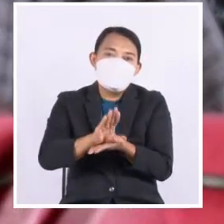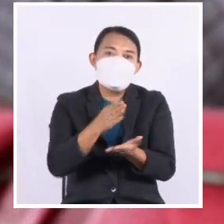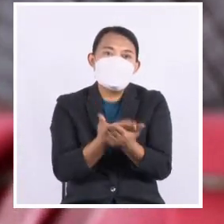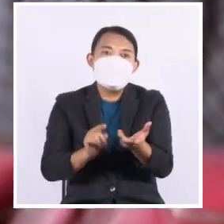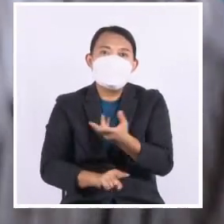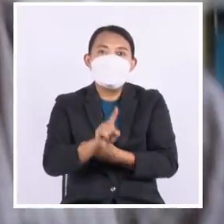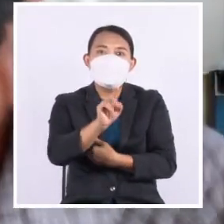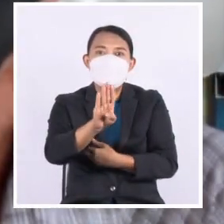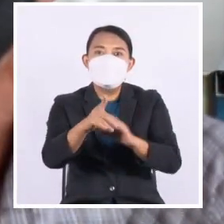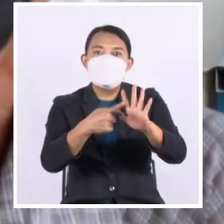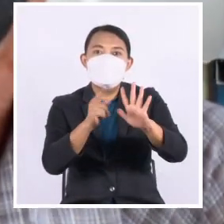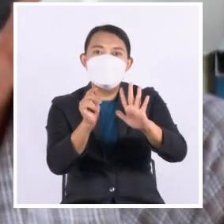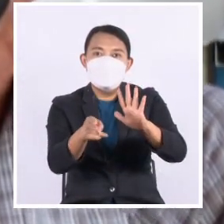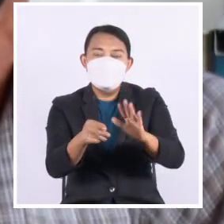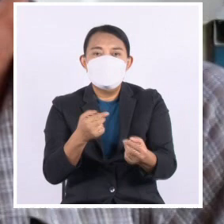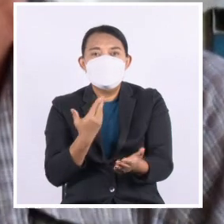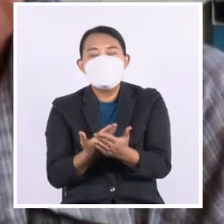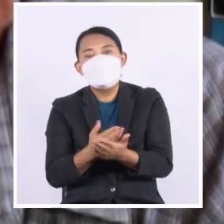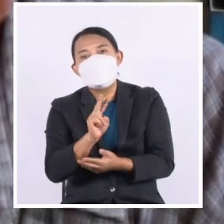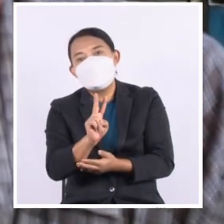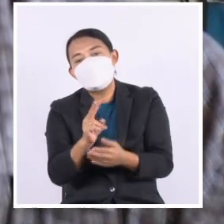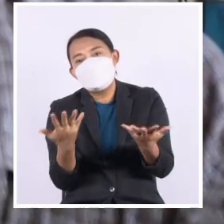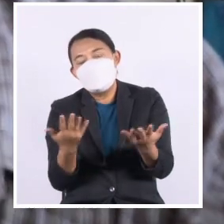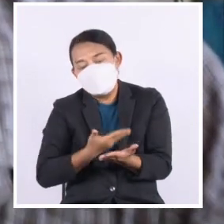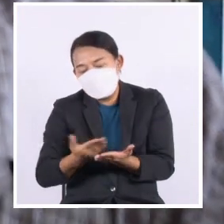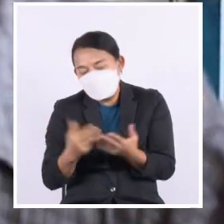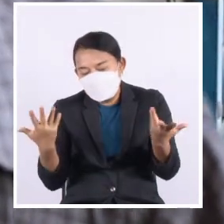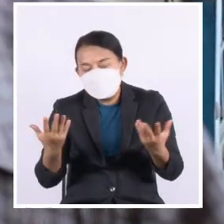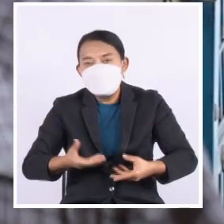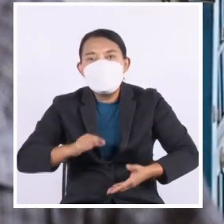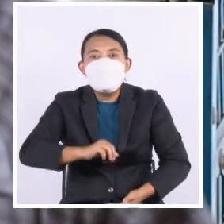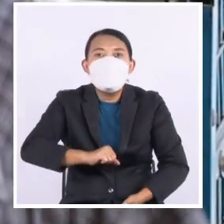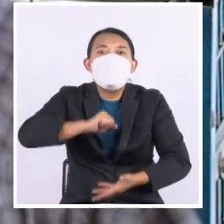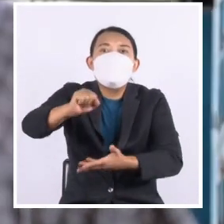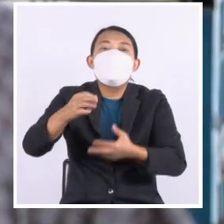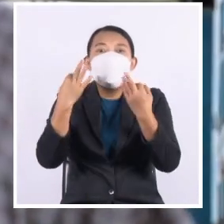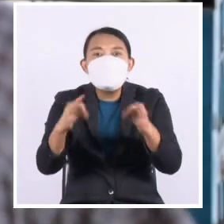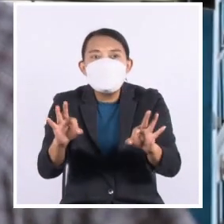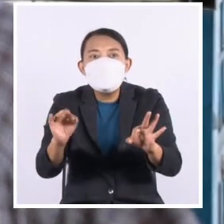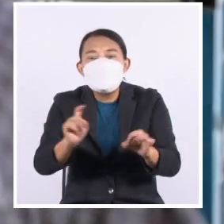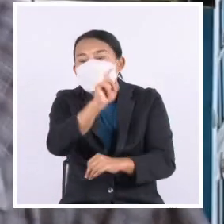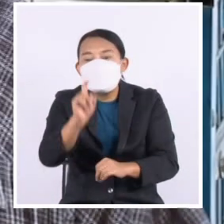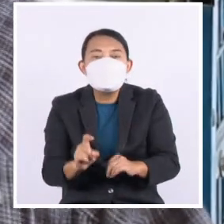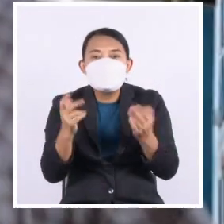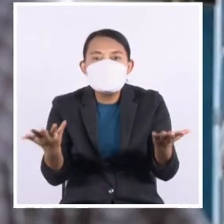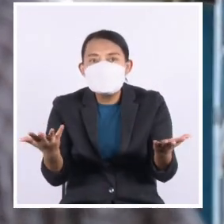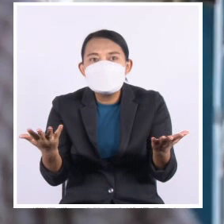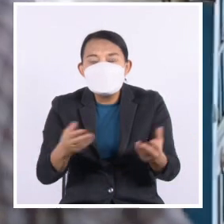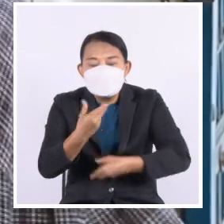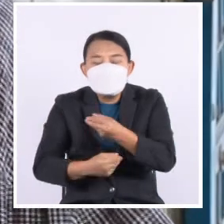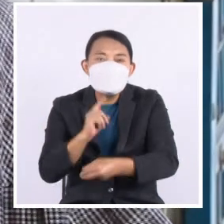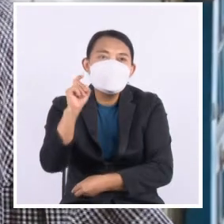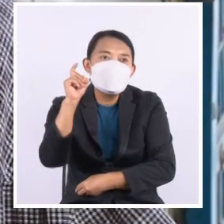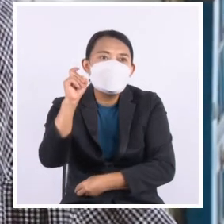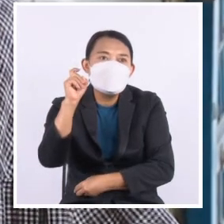บาทถึง2บาทไม่ก็ไม่มีคนจะซื้อว่างั้นจะให้ฟรีหรือยังไงเออนี่มะม่วงขายไม่ได้ก็คือตายอย่างเดียวฝาก